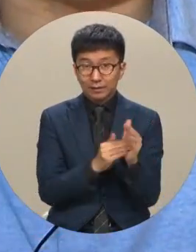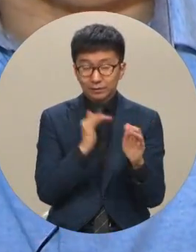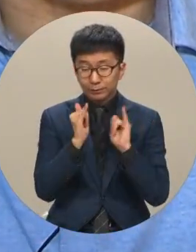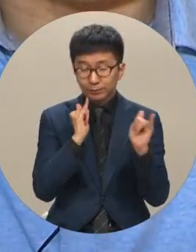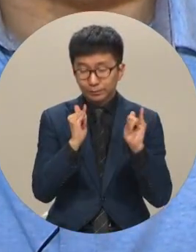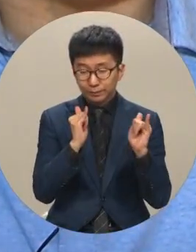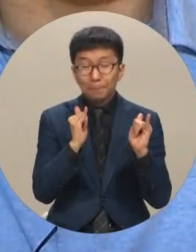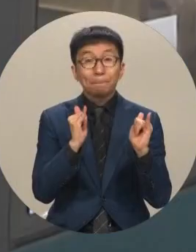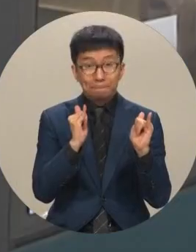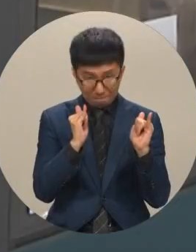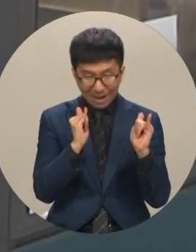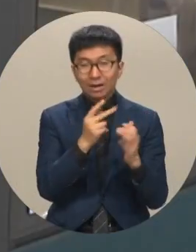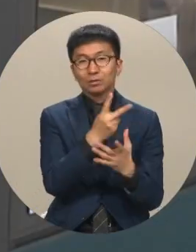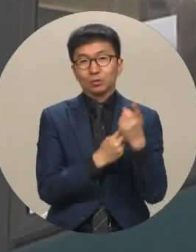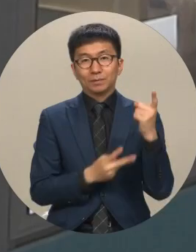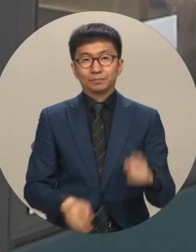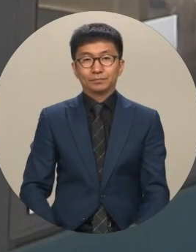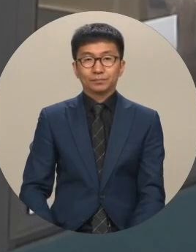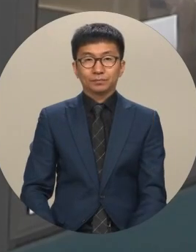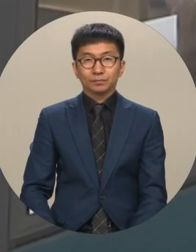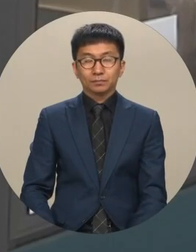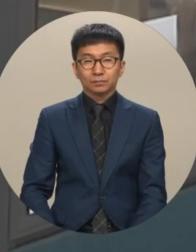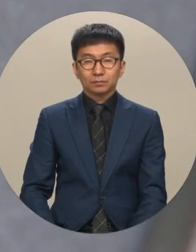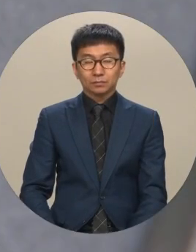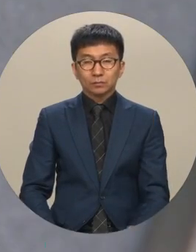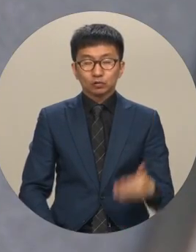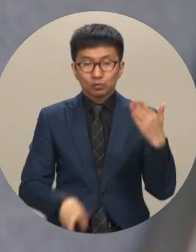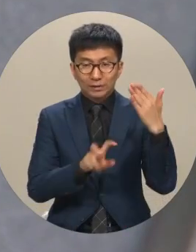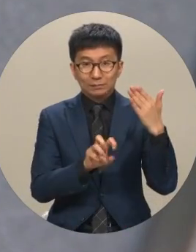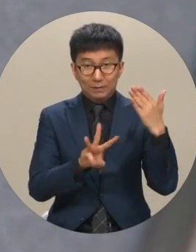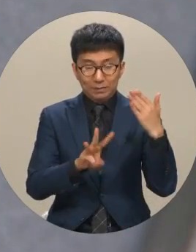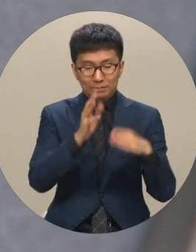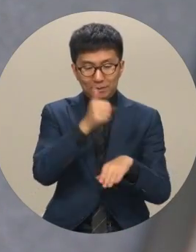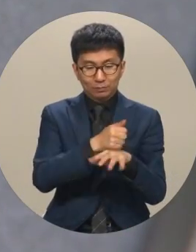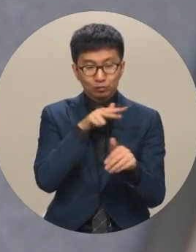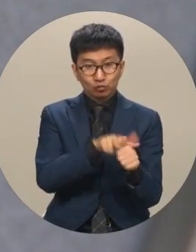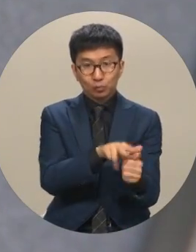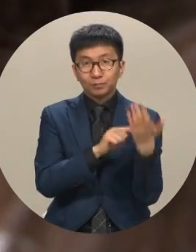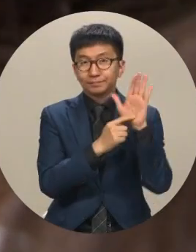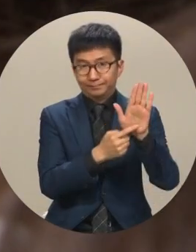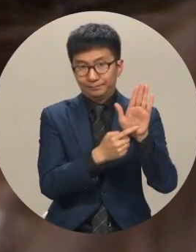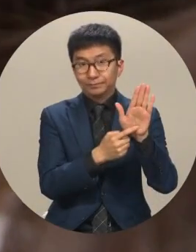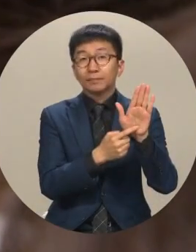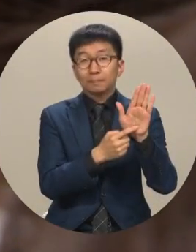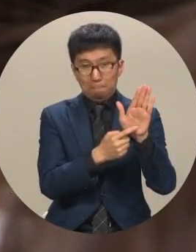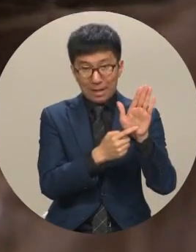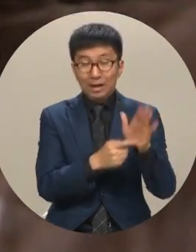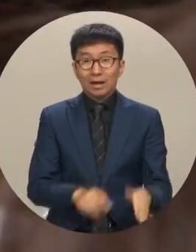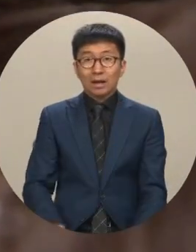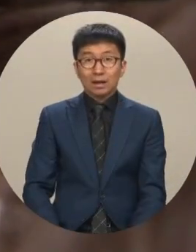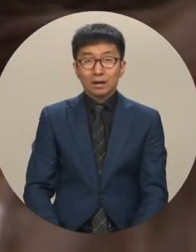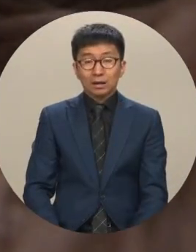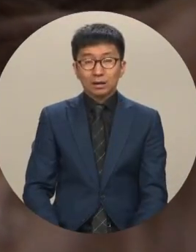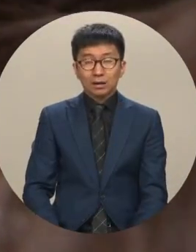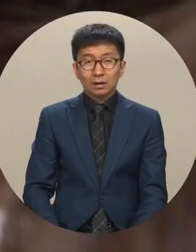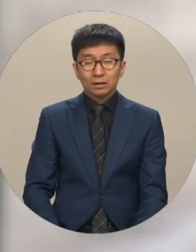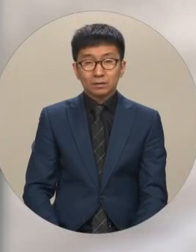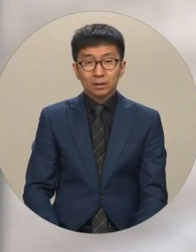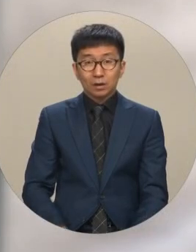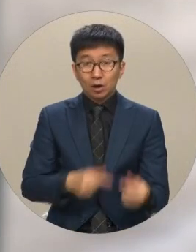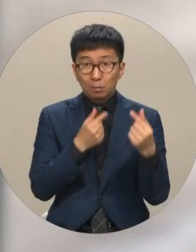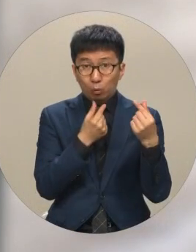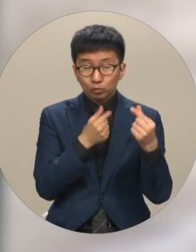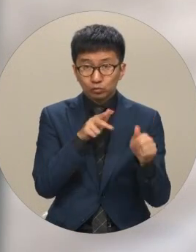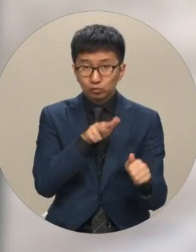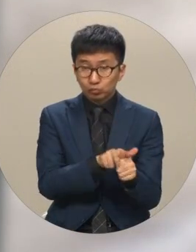가리기로 했습니다 대위는 오는 23일 최종 후보자를 결정할 예정이지만 계획대로 보수진영에서 후보가 한